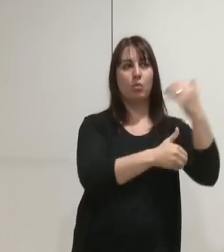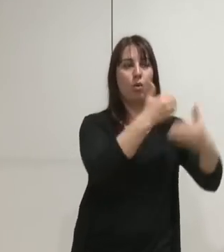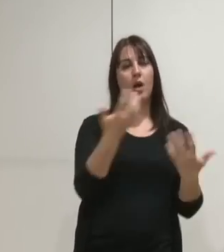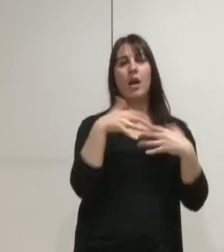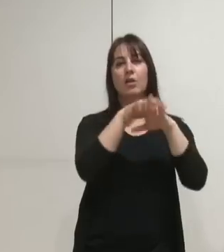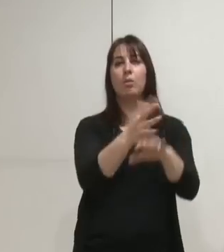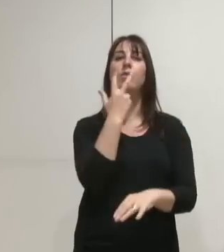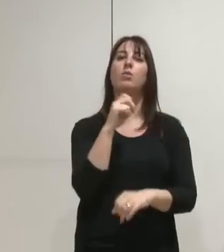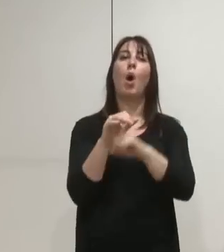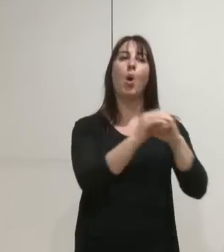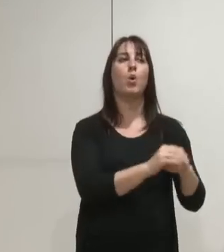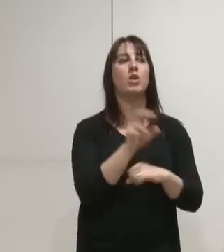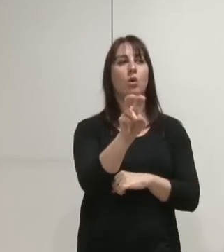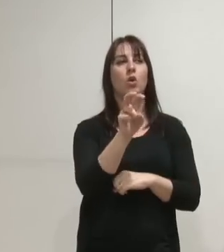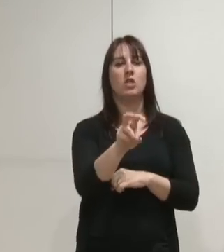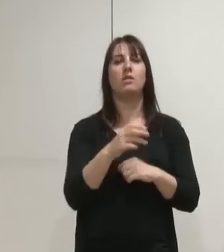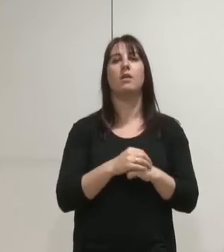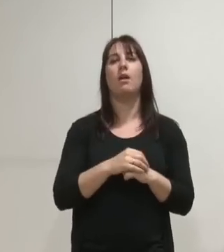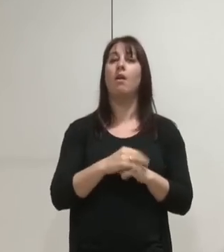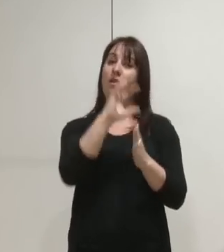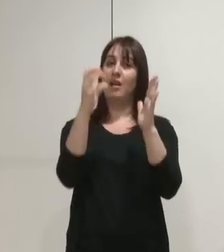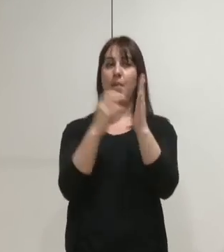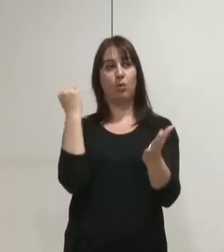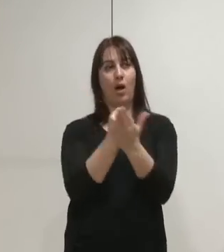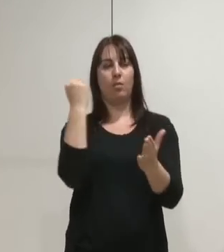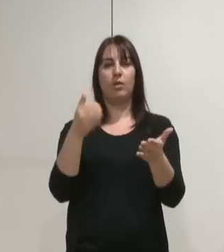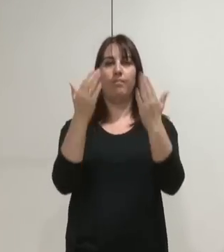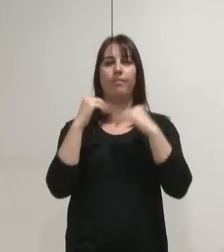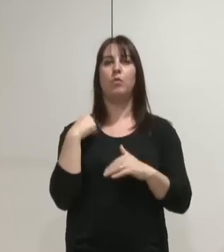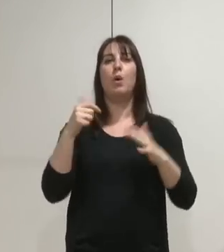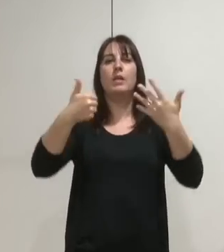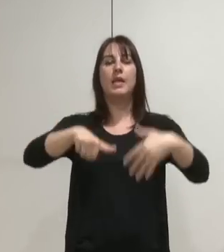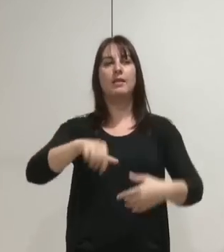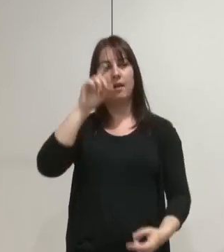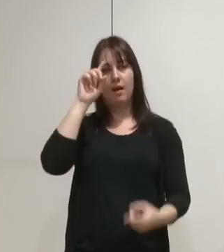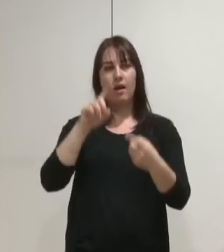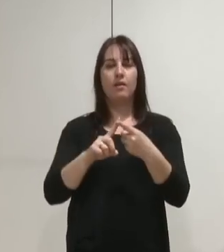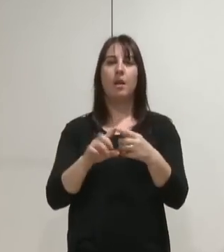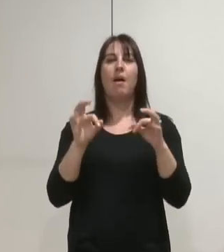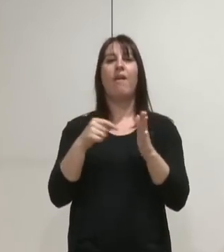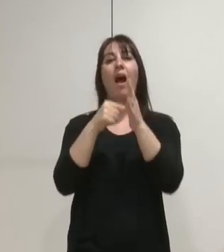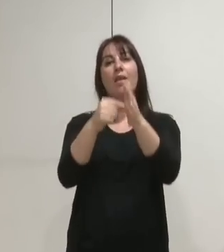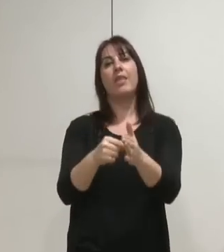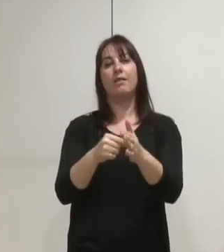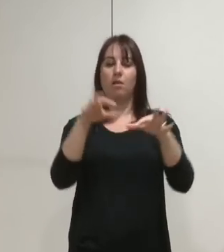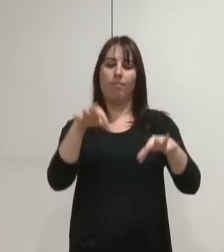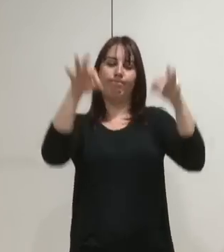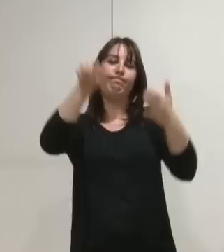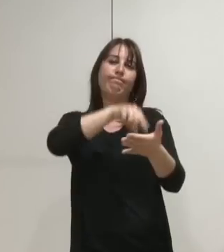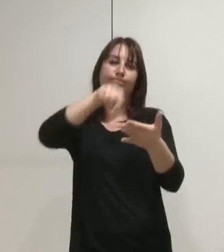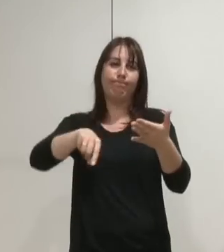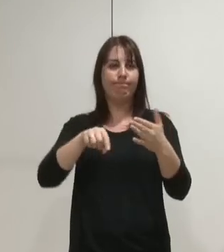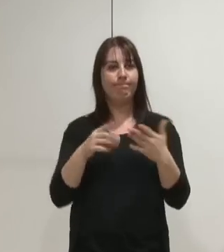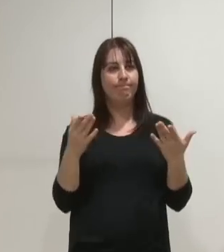rassemblement citoyen de la gauche et écologistes délibération AD adopté la 16 porte sur une remise gracieuse de dette pas